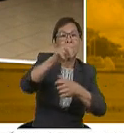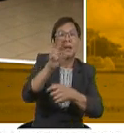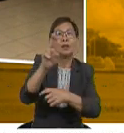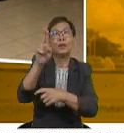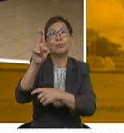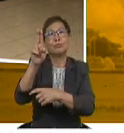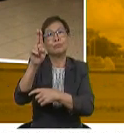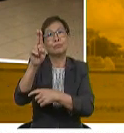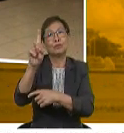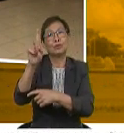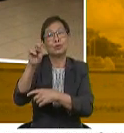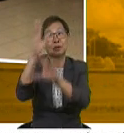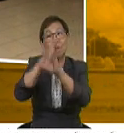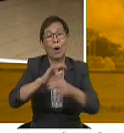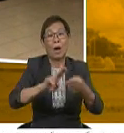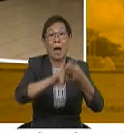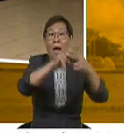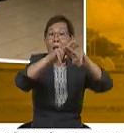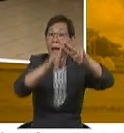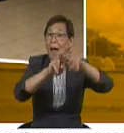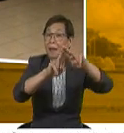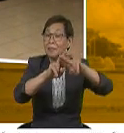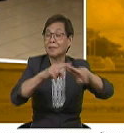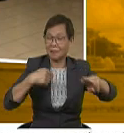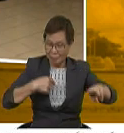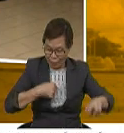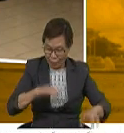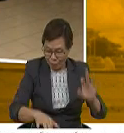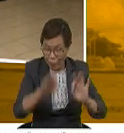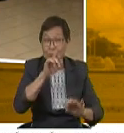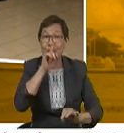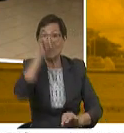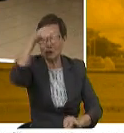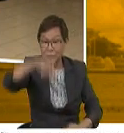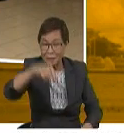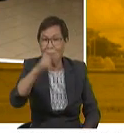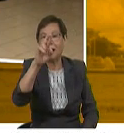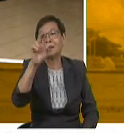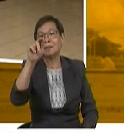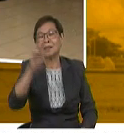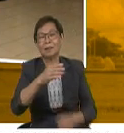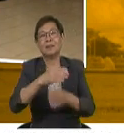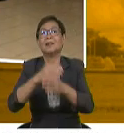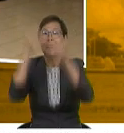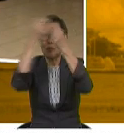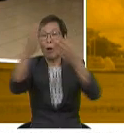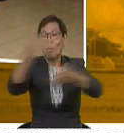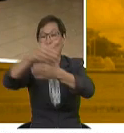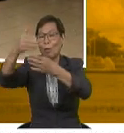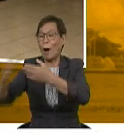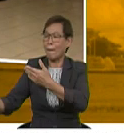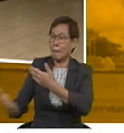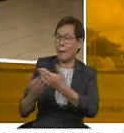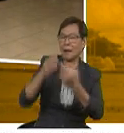Sarawak ke-12. Hashtag kami milih, yang sahih hanya di RTM. Sekian saja laporan daripada saya, Eric Christopher. Kembali ke rakan